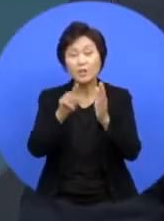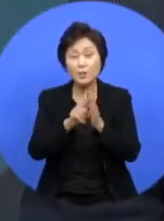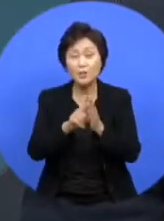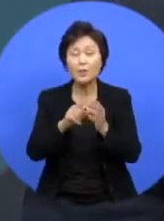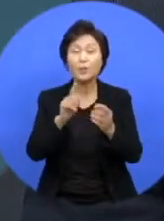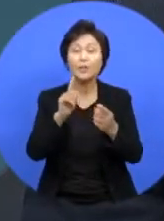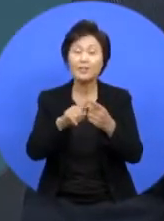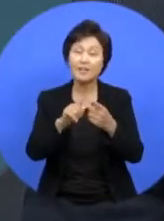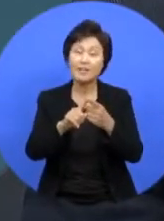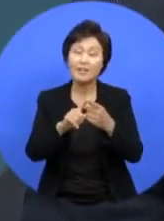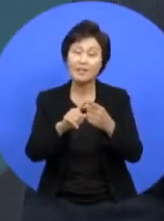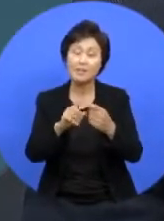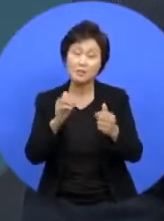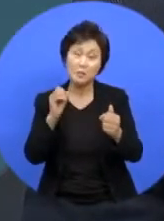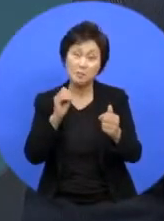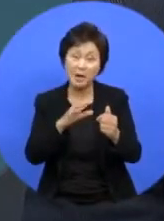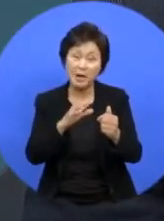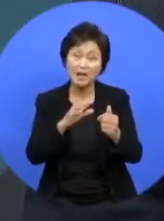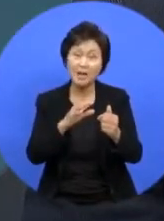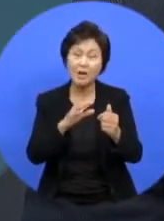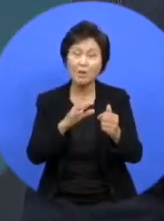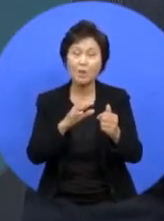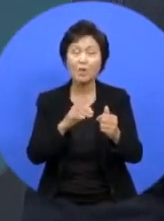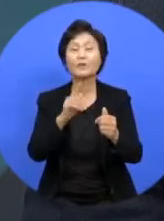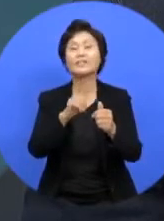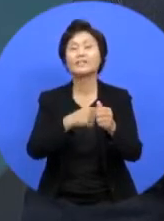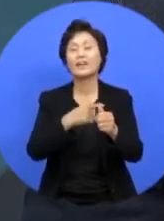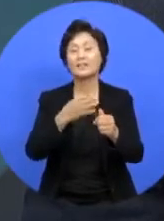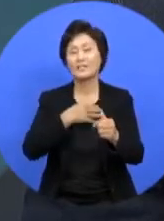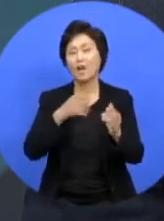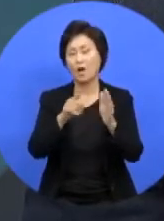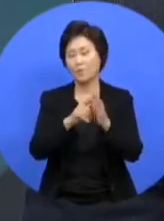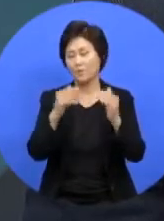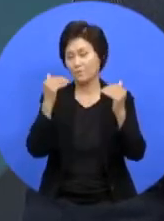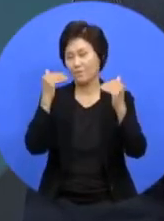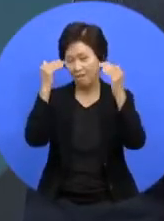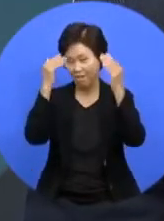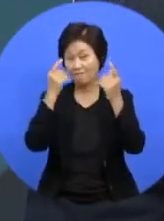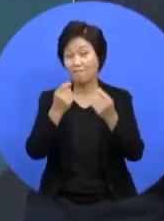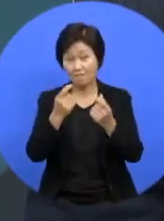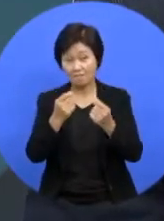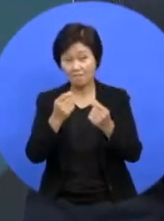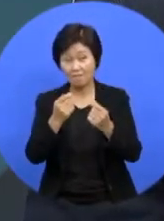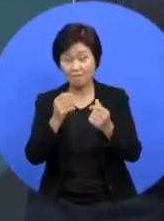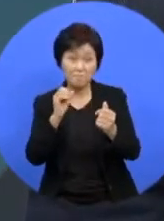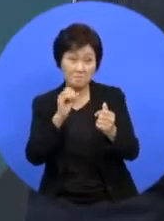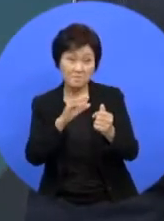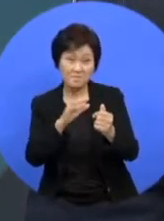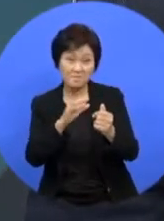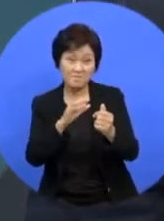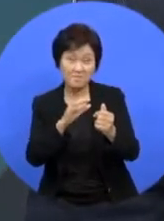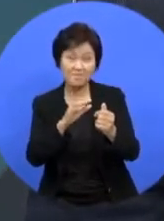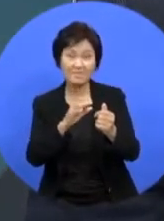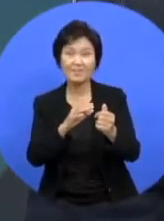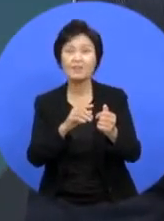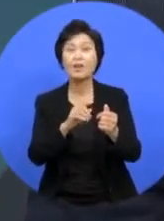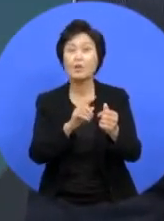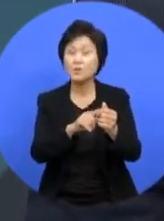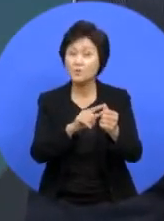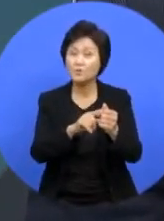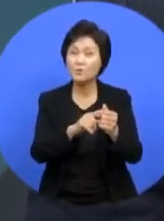보니까 내 믿음이 한층 더 성숙해진 것 같아 라고 얘기를 했는데 친구가 그렇게 말했음에도